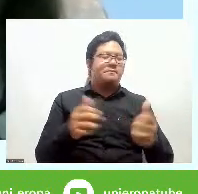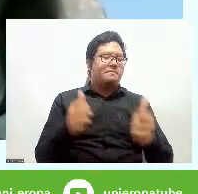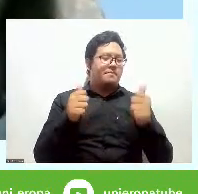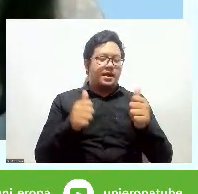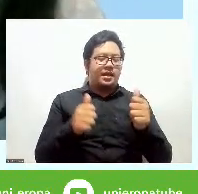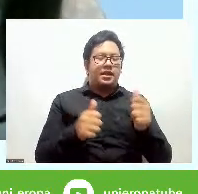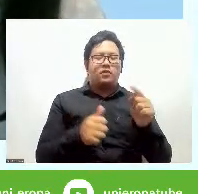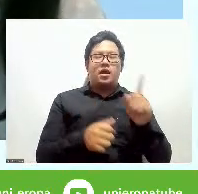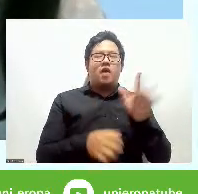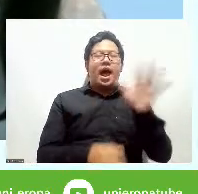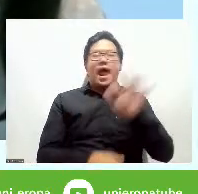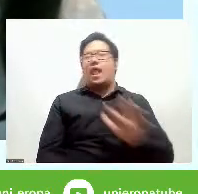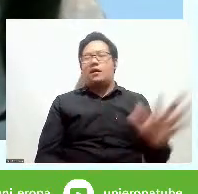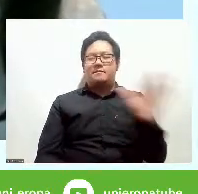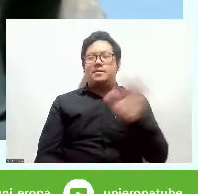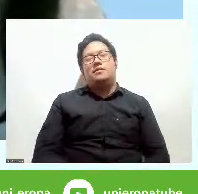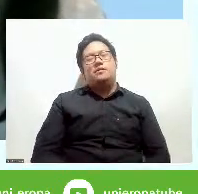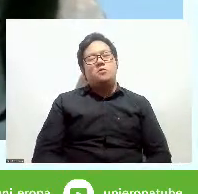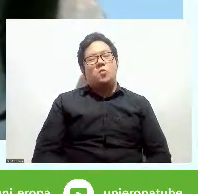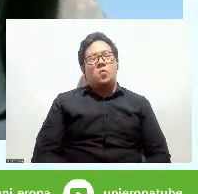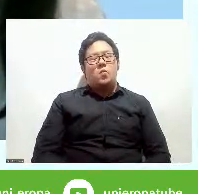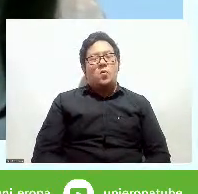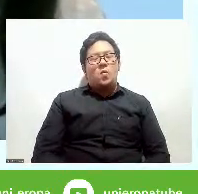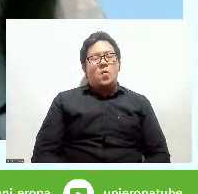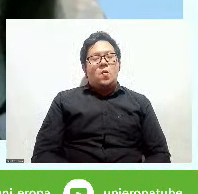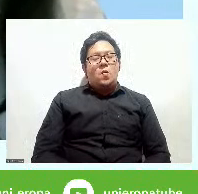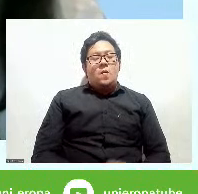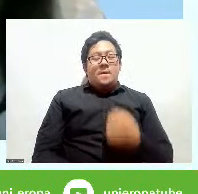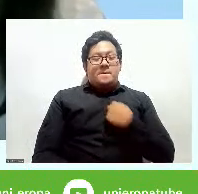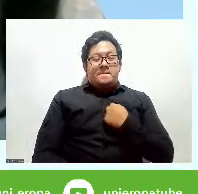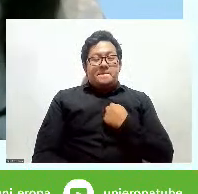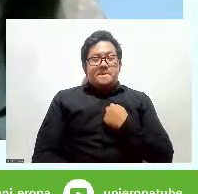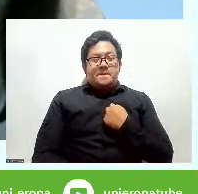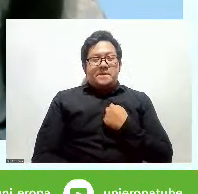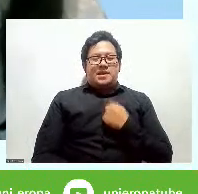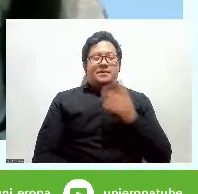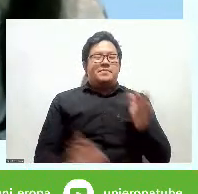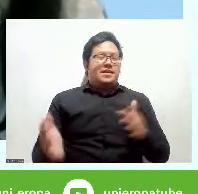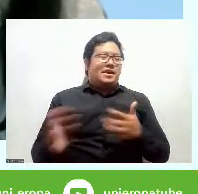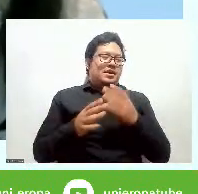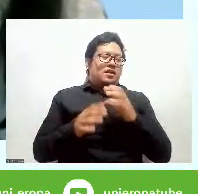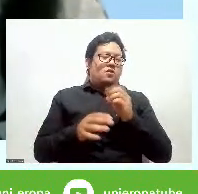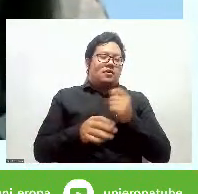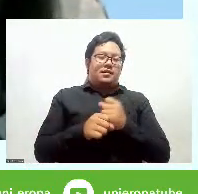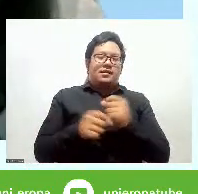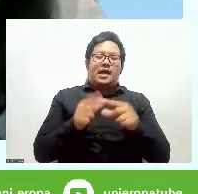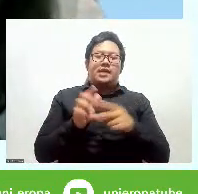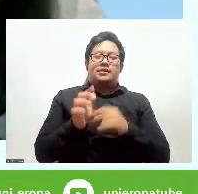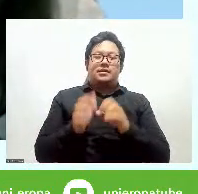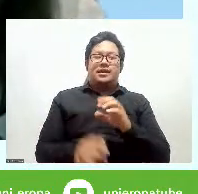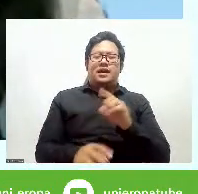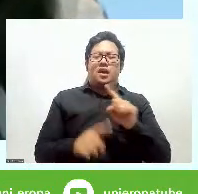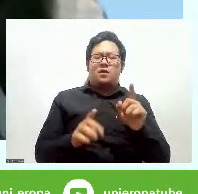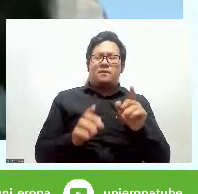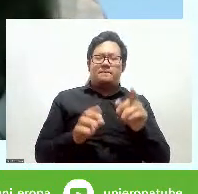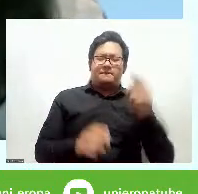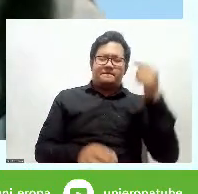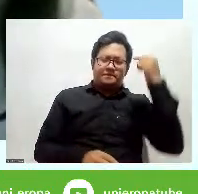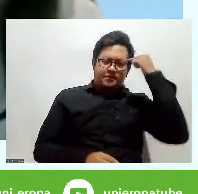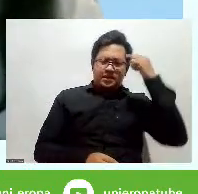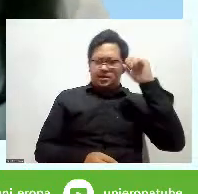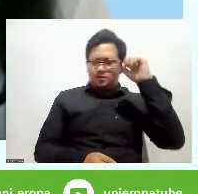aku mau dan kau bilang susah atau gampang sebenernya sama aja